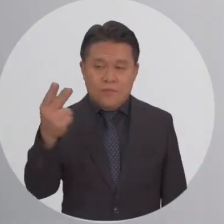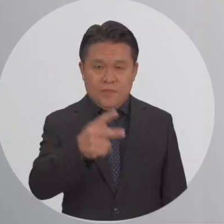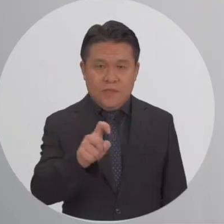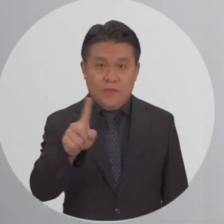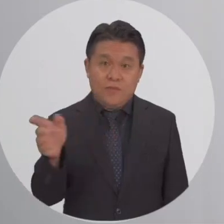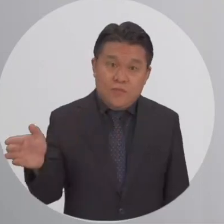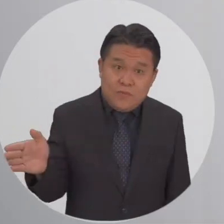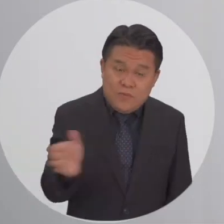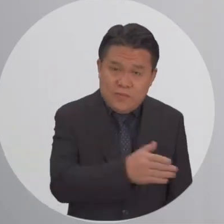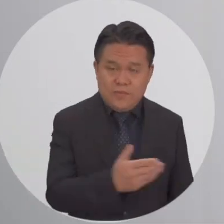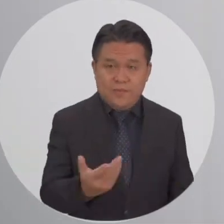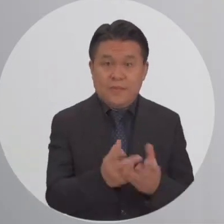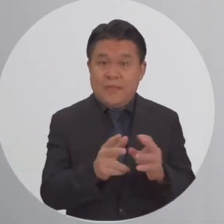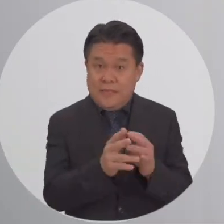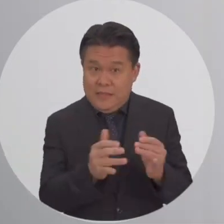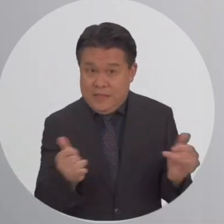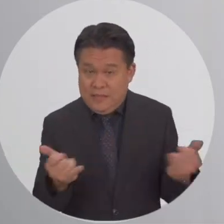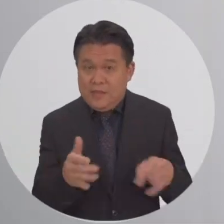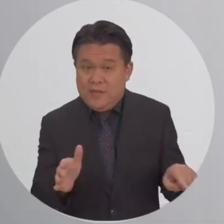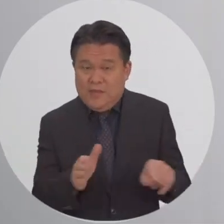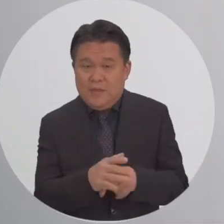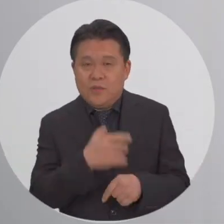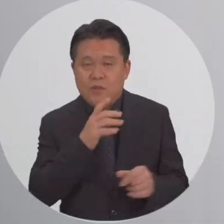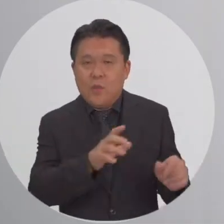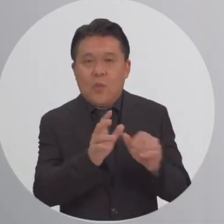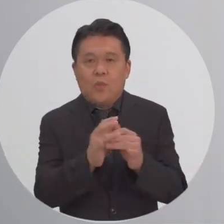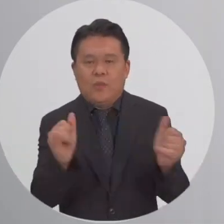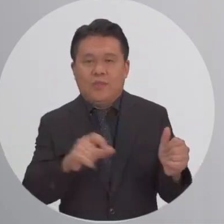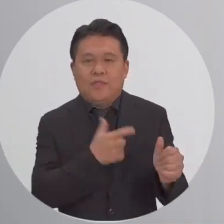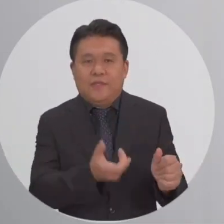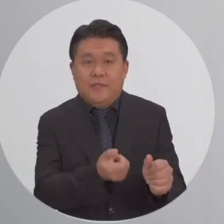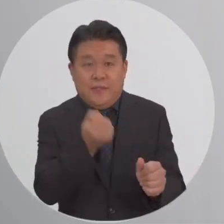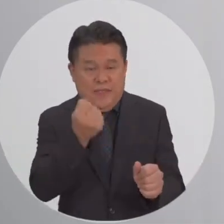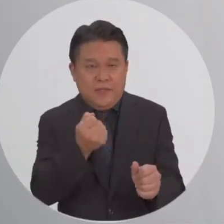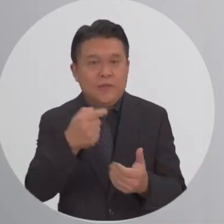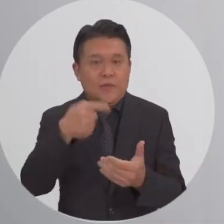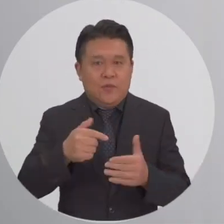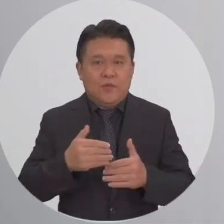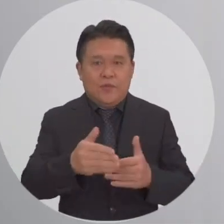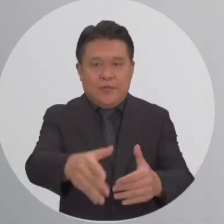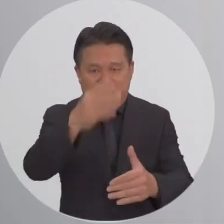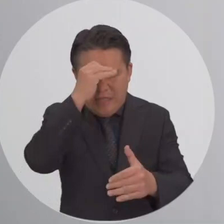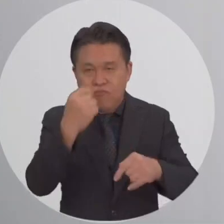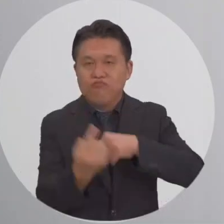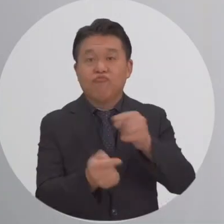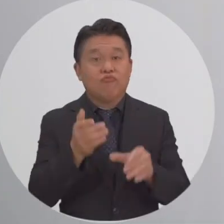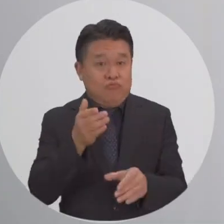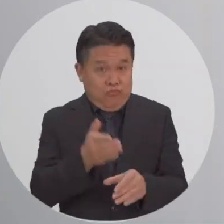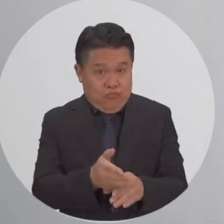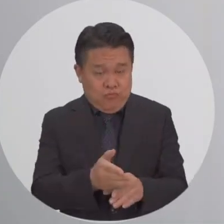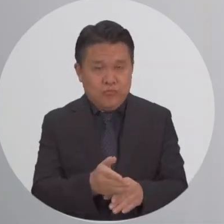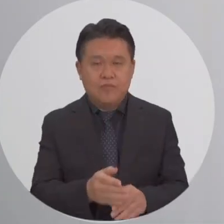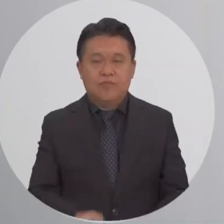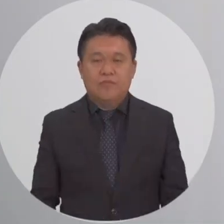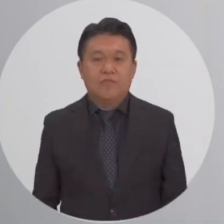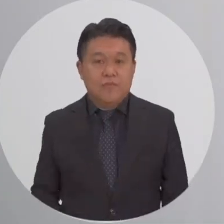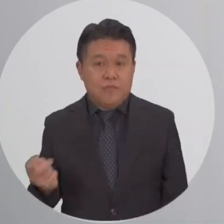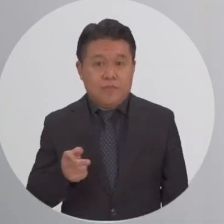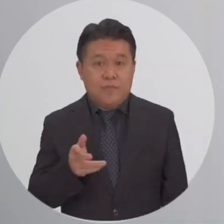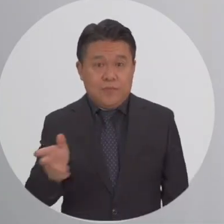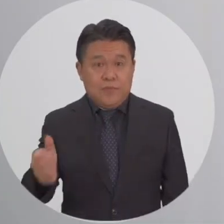나아가 2021년부터는 발달장애인을 위한 요양보호사 자격 취득 교육과정을 시범